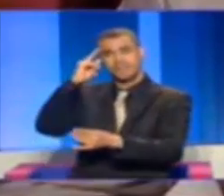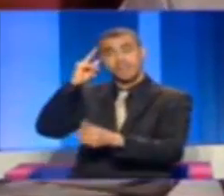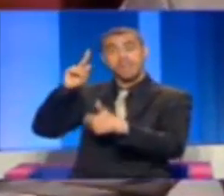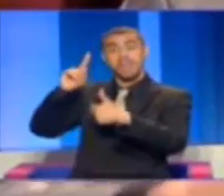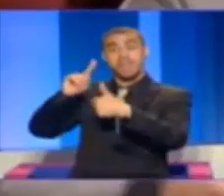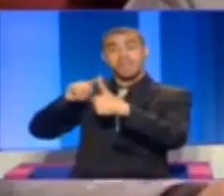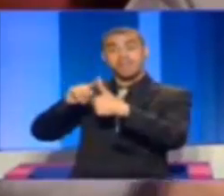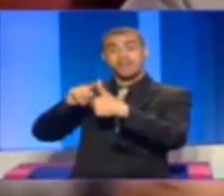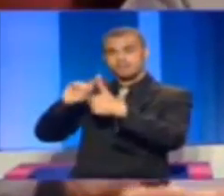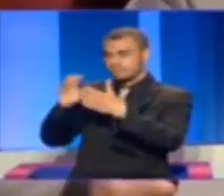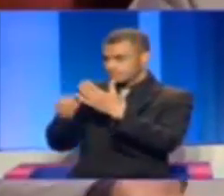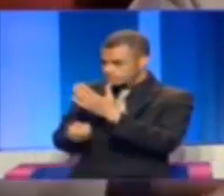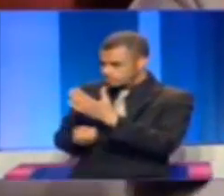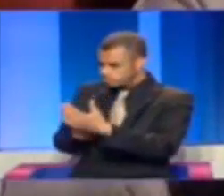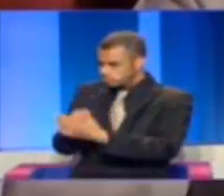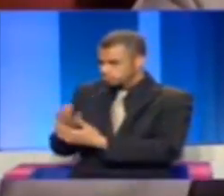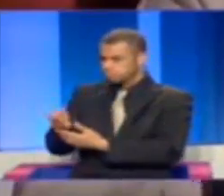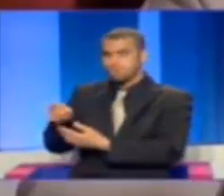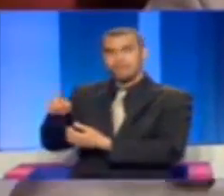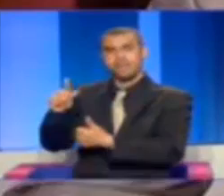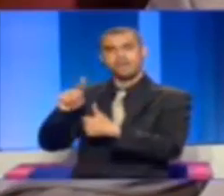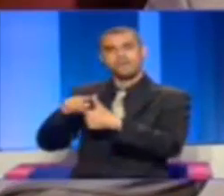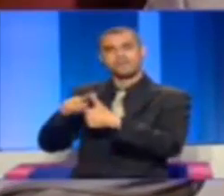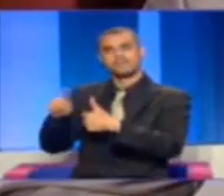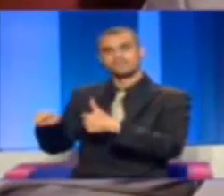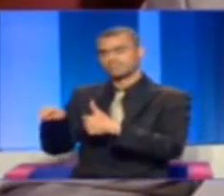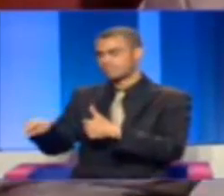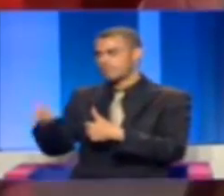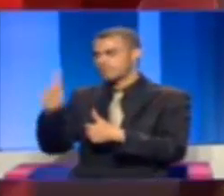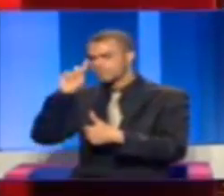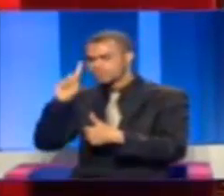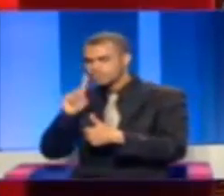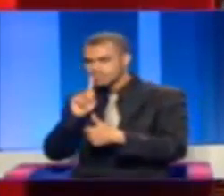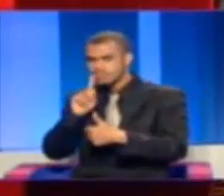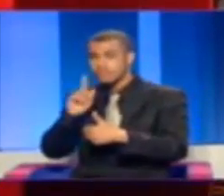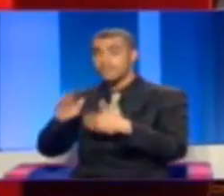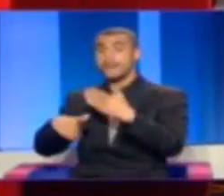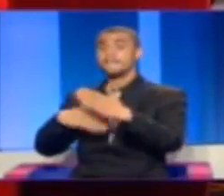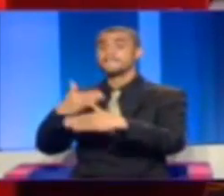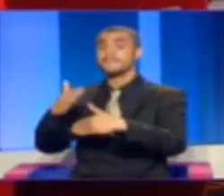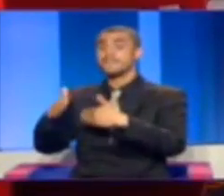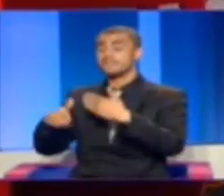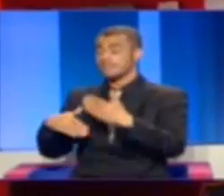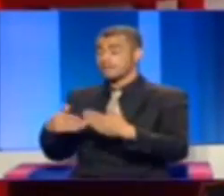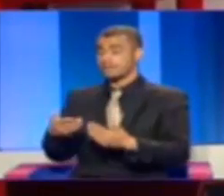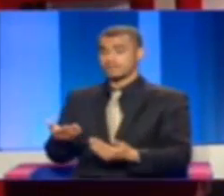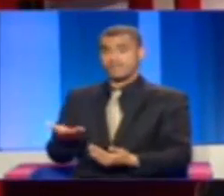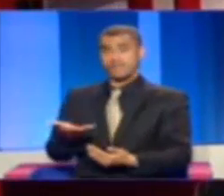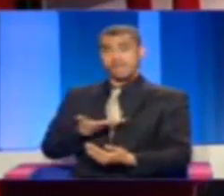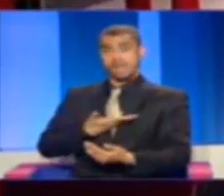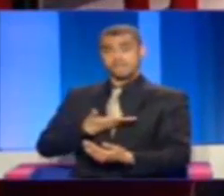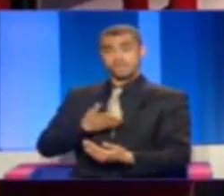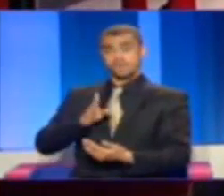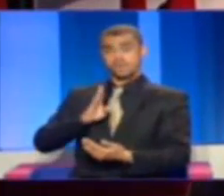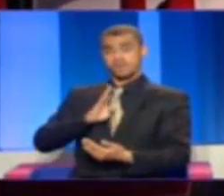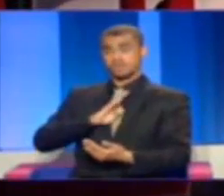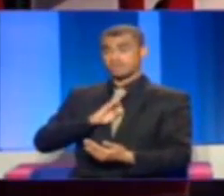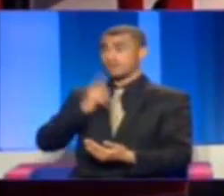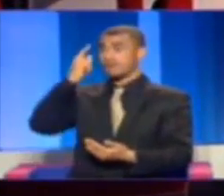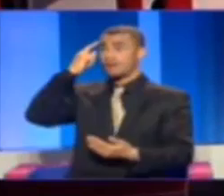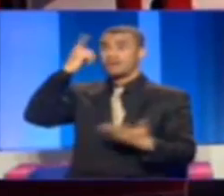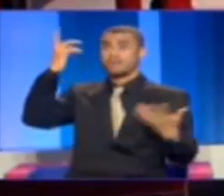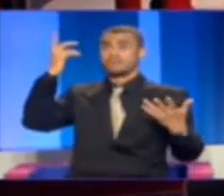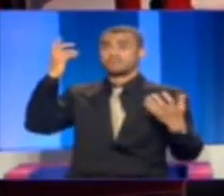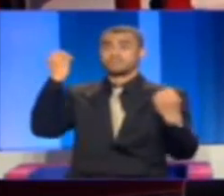لهم الخبر ديال ولدكم راه ما كيسمعش. في هذه الحاله اي اب كما كان نوعه غادي يقول لك